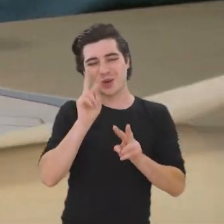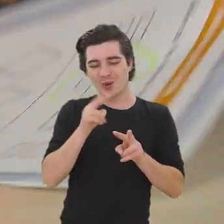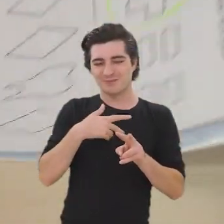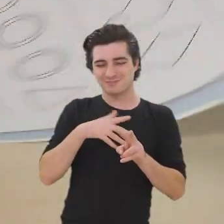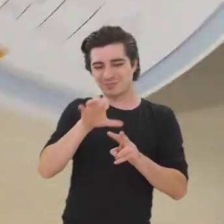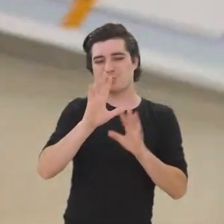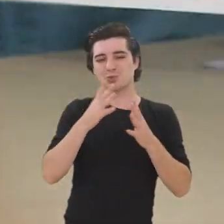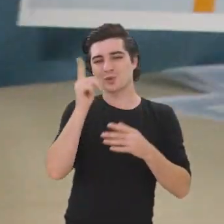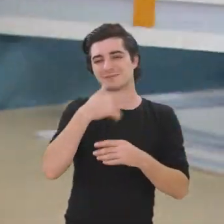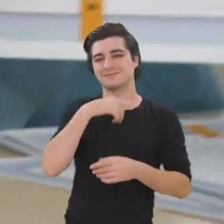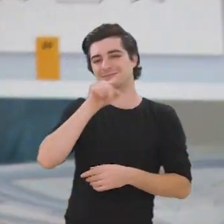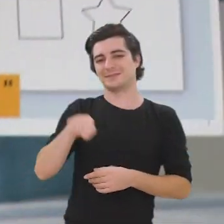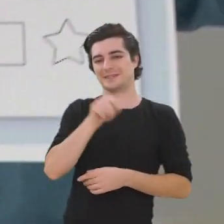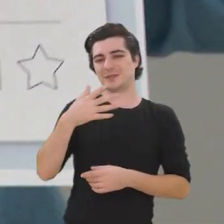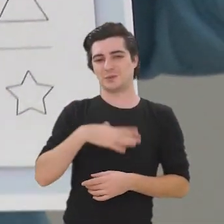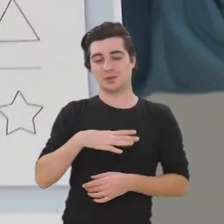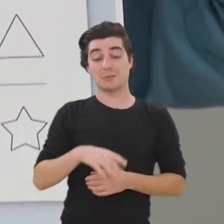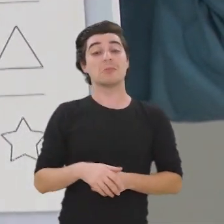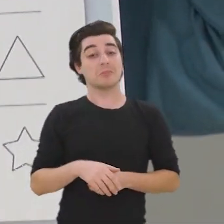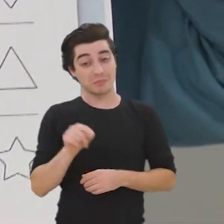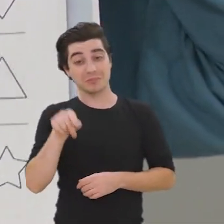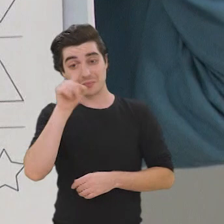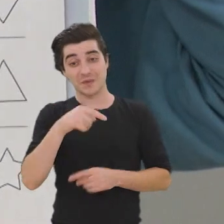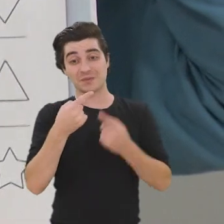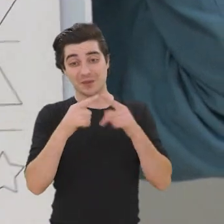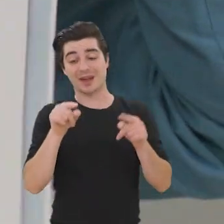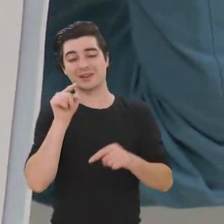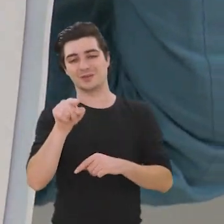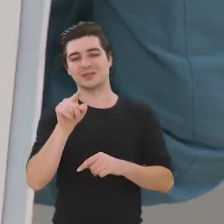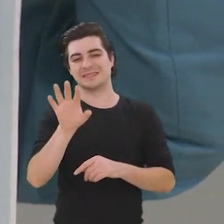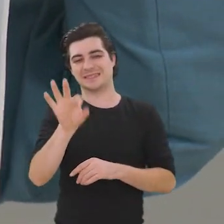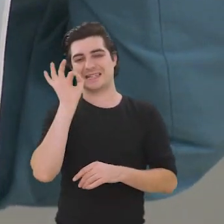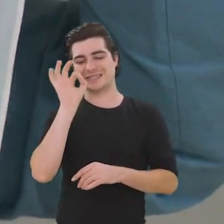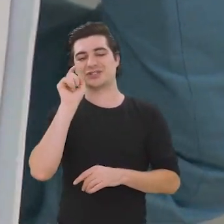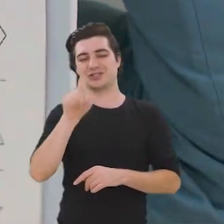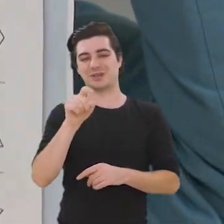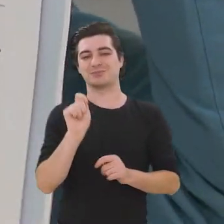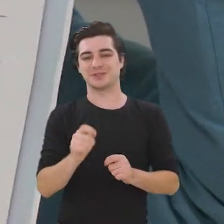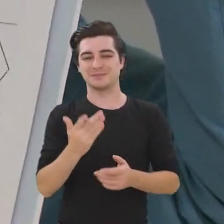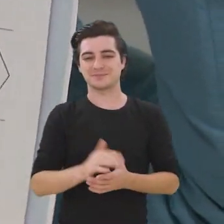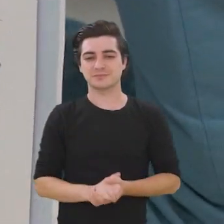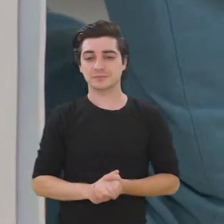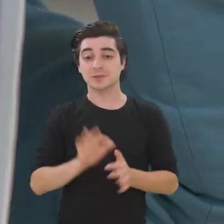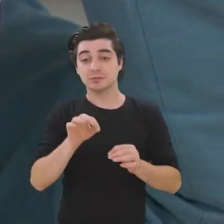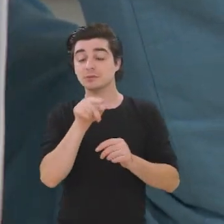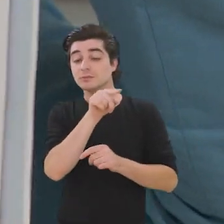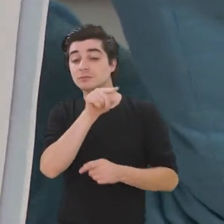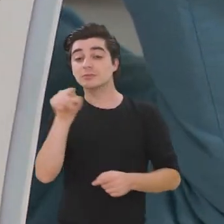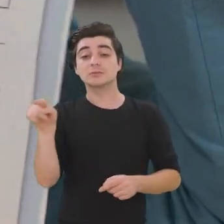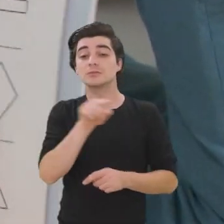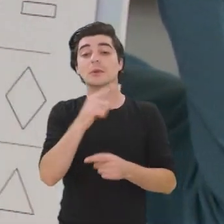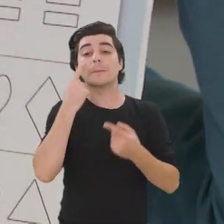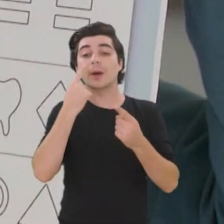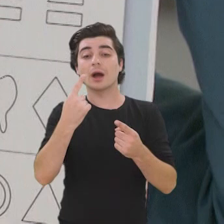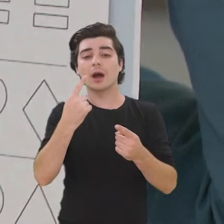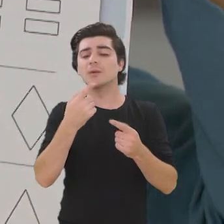görünmeyeceği için işaretinin daire içerisine aldı Nurbanu. Evet, farklı olan şeklimizi işaretledi. Şimdi buradaki